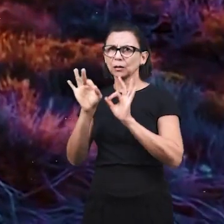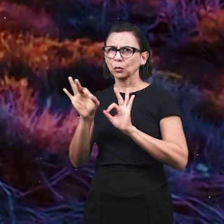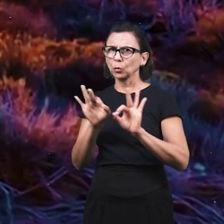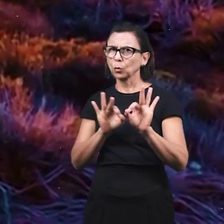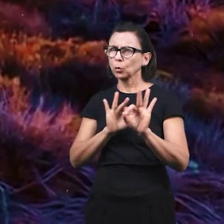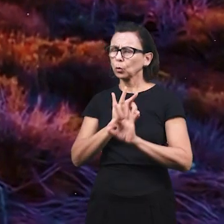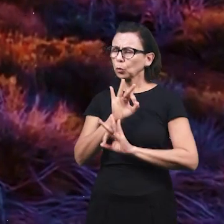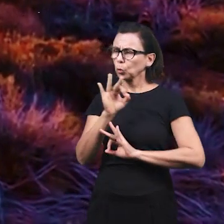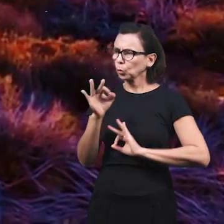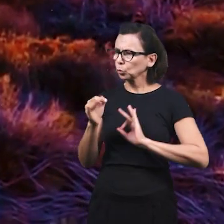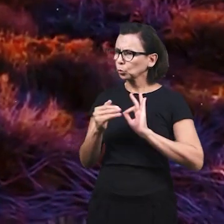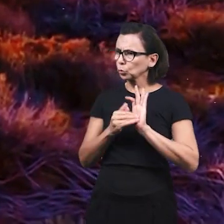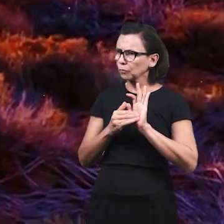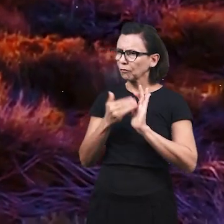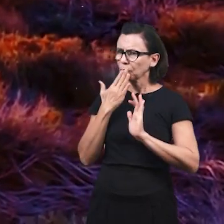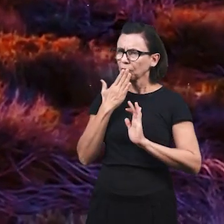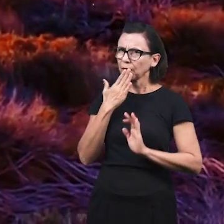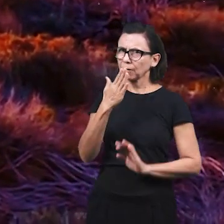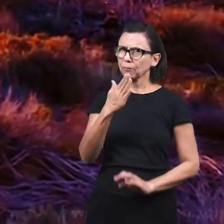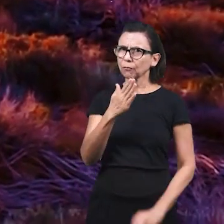Бог приготовил